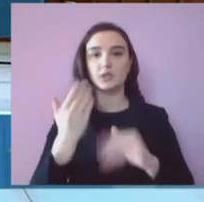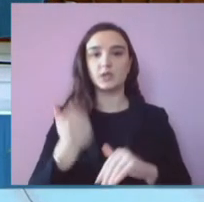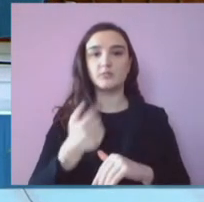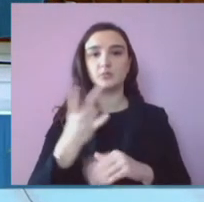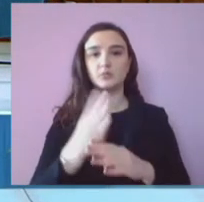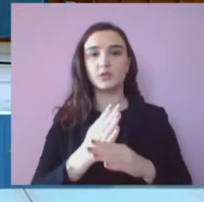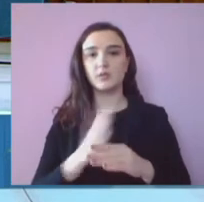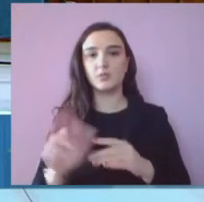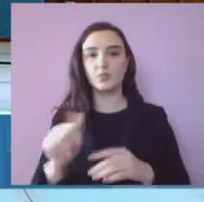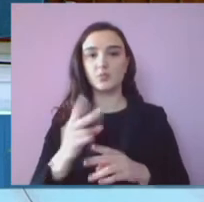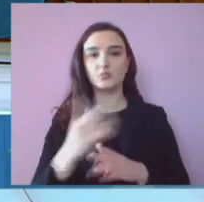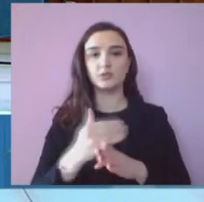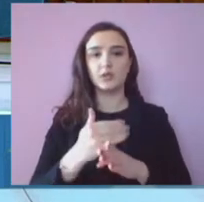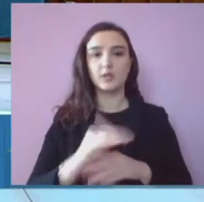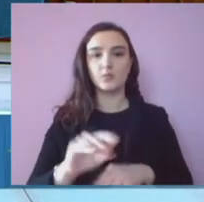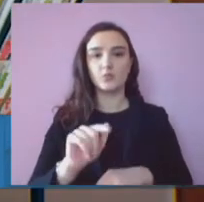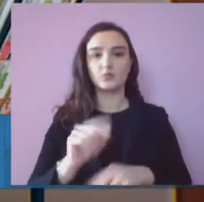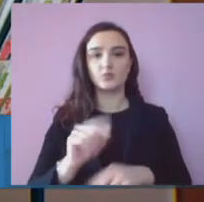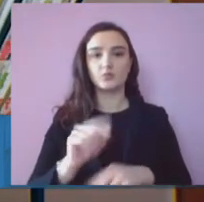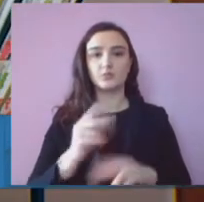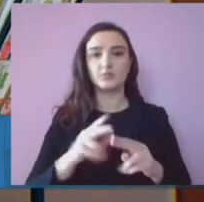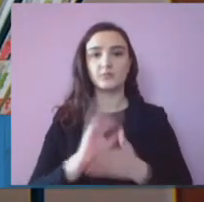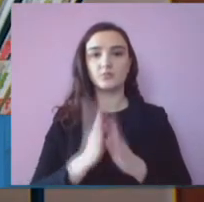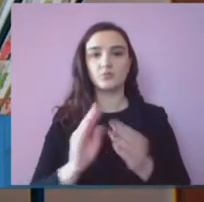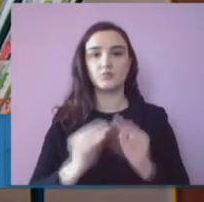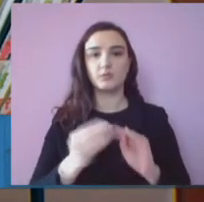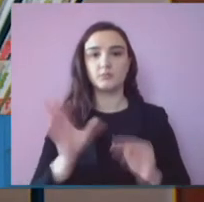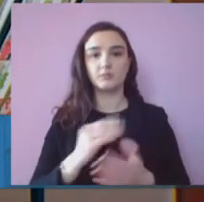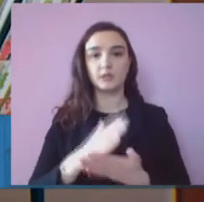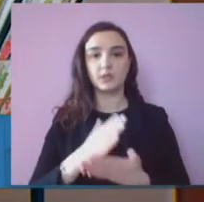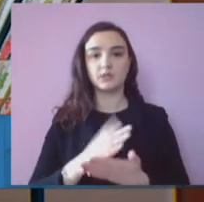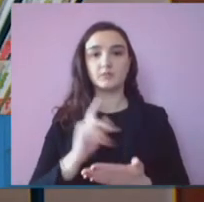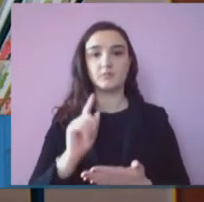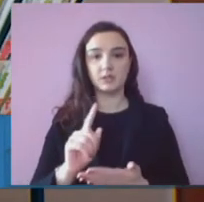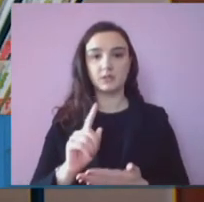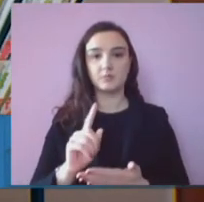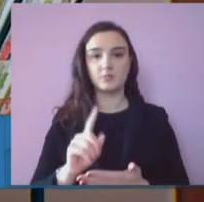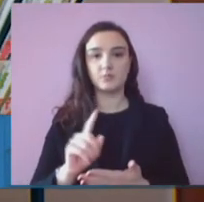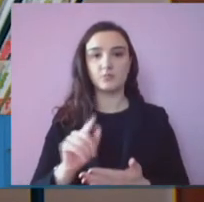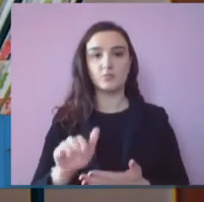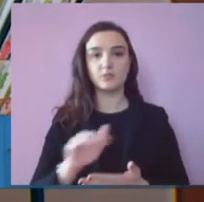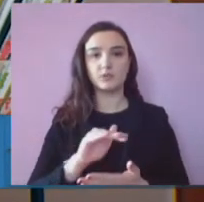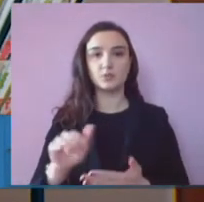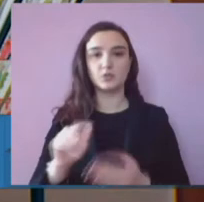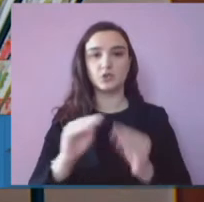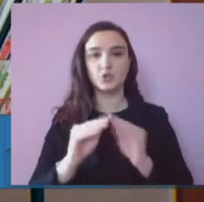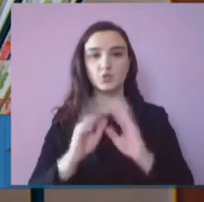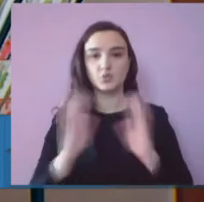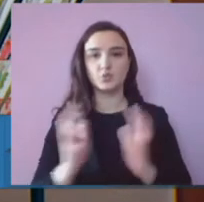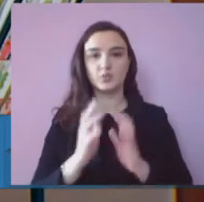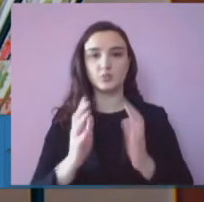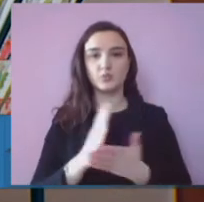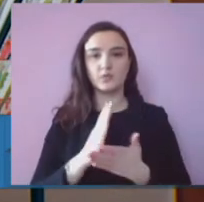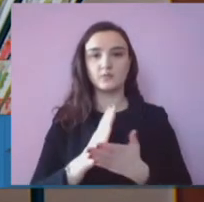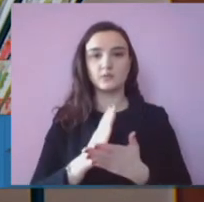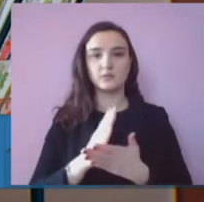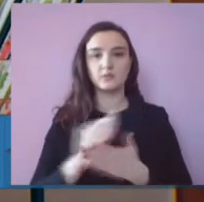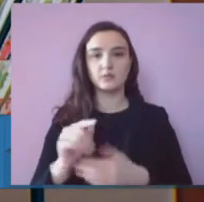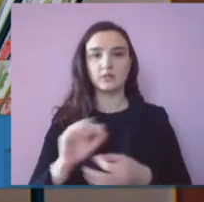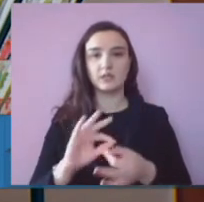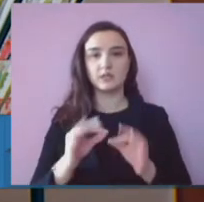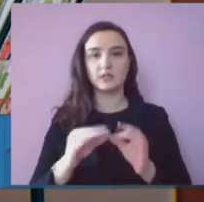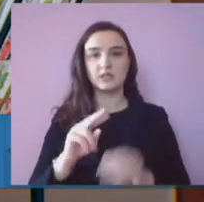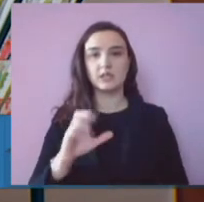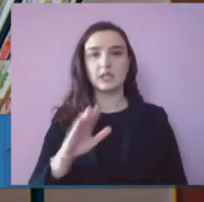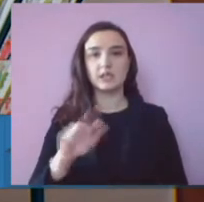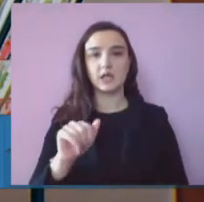გამოიყოს, ამ მხრივ პრობლემებია, მაგრამ პოტენციურად შენარჩუნებული აქვს პანკრეას, ბეტა უჯრედებს,